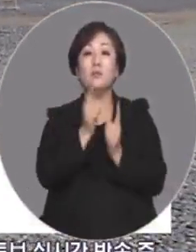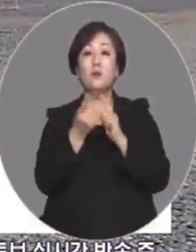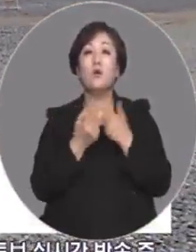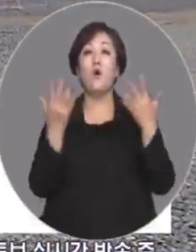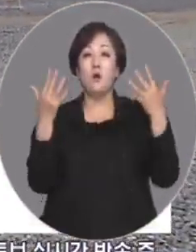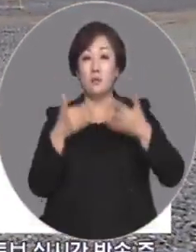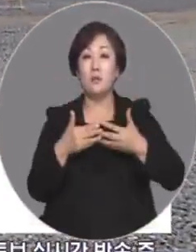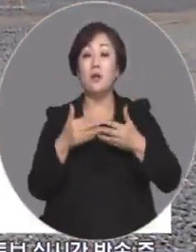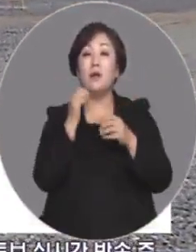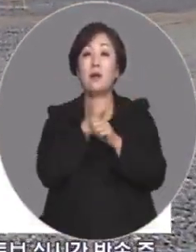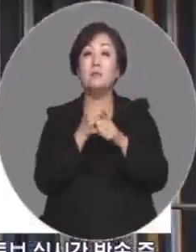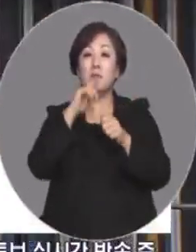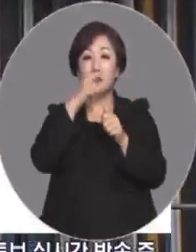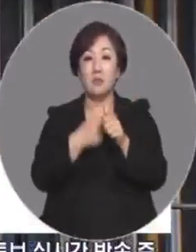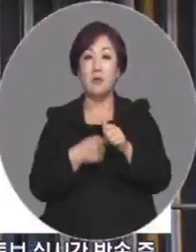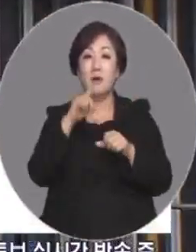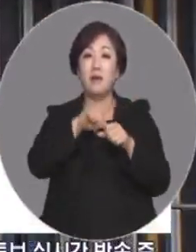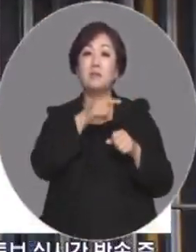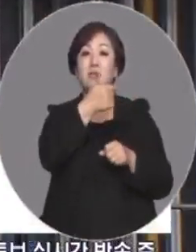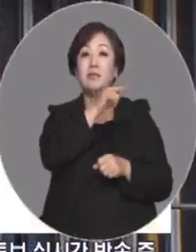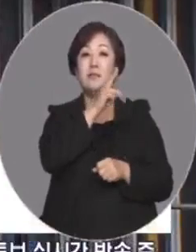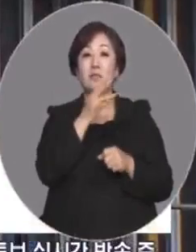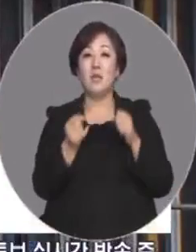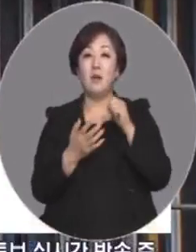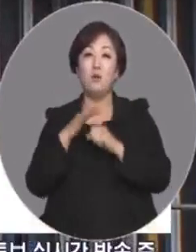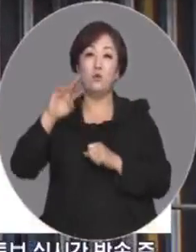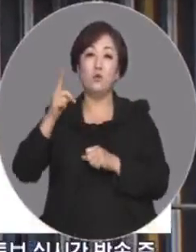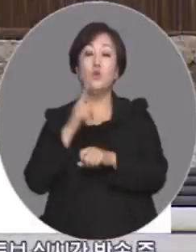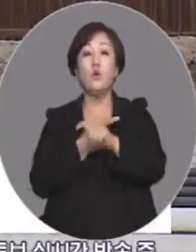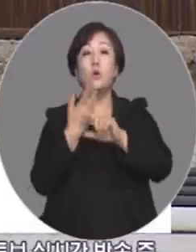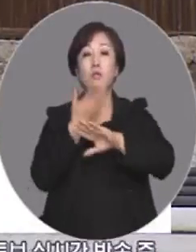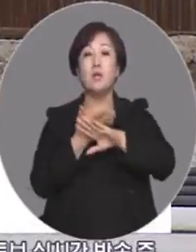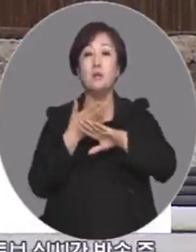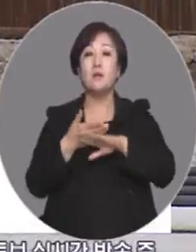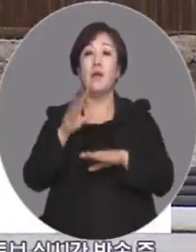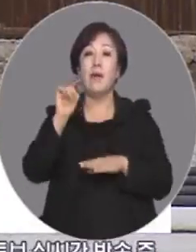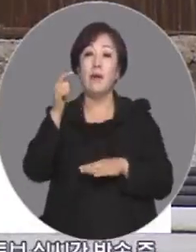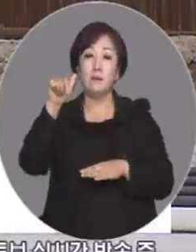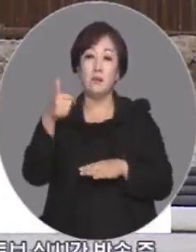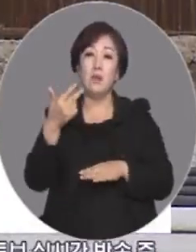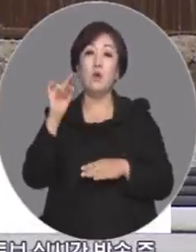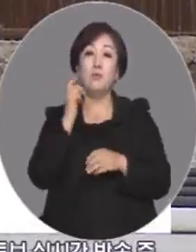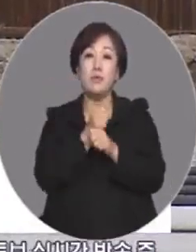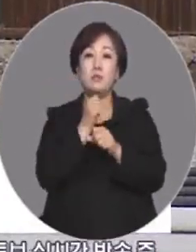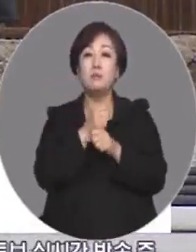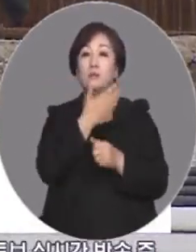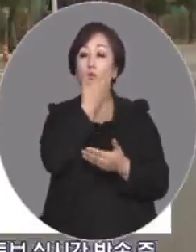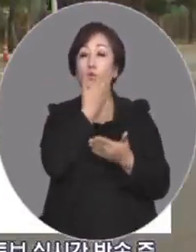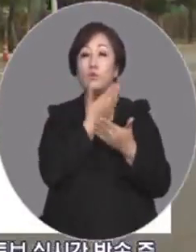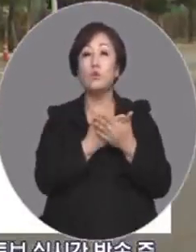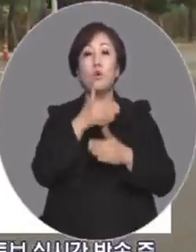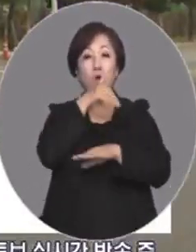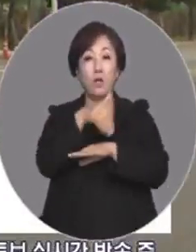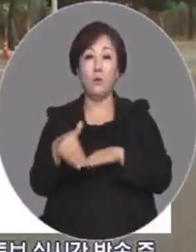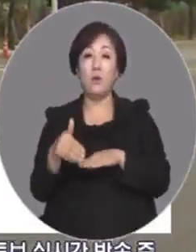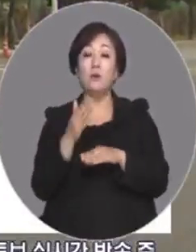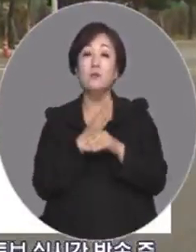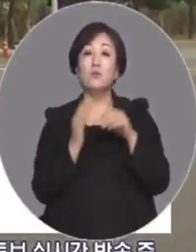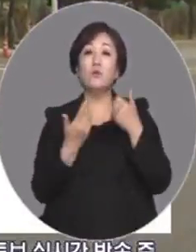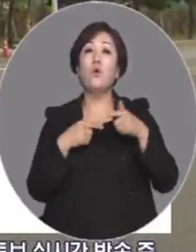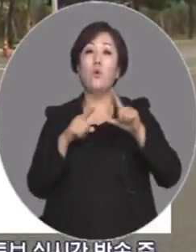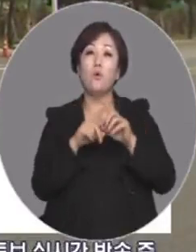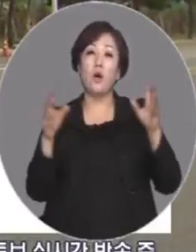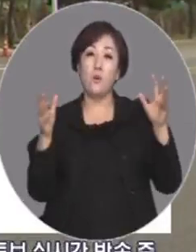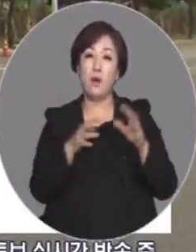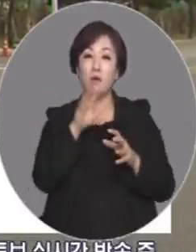반응시켜 천연가스는 기체로, 수소는 반대로 액체로 만드는 게 핵심 설비입니다. 이를 위해